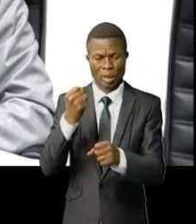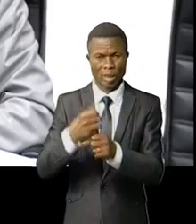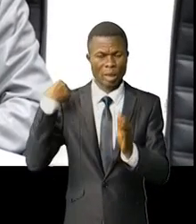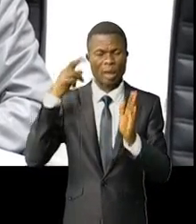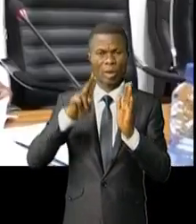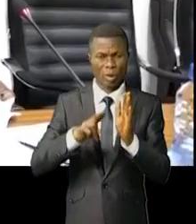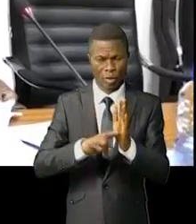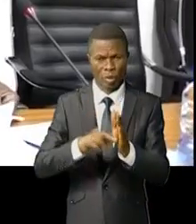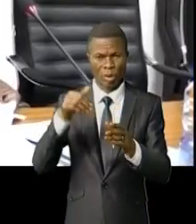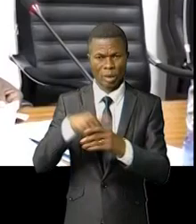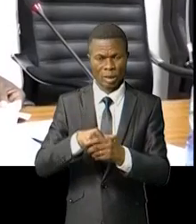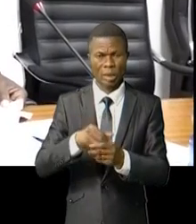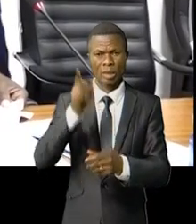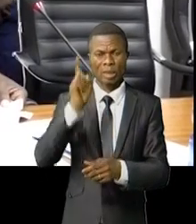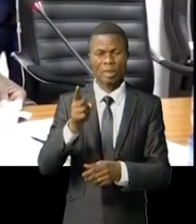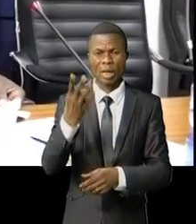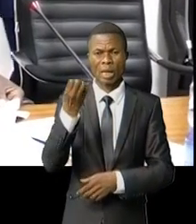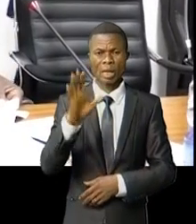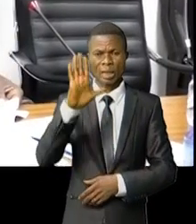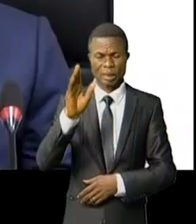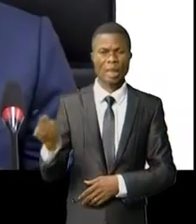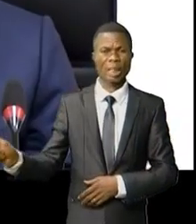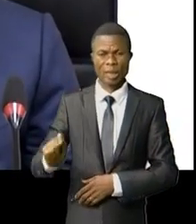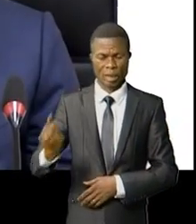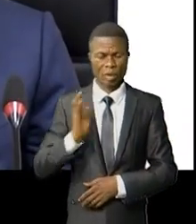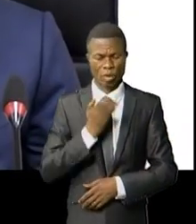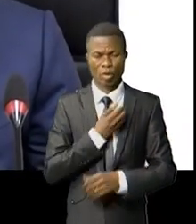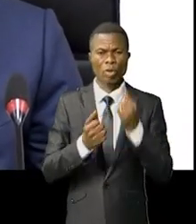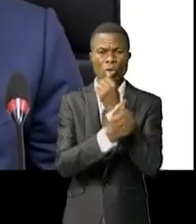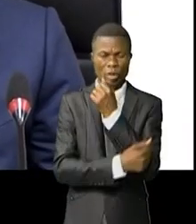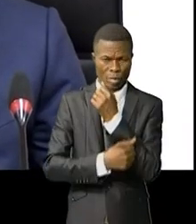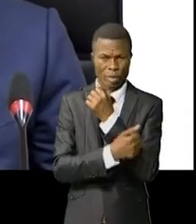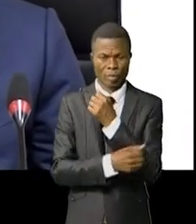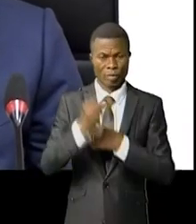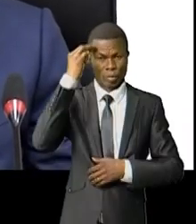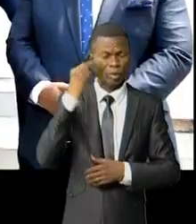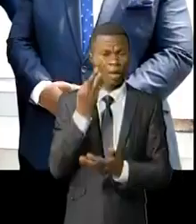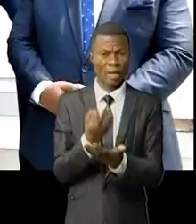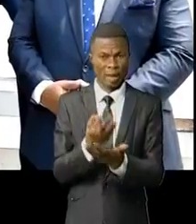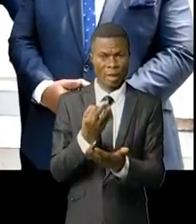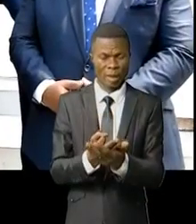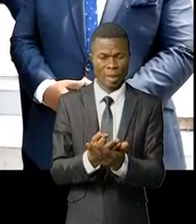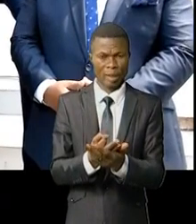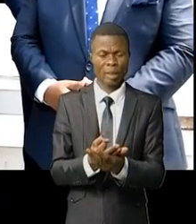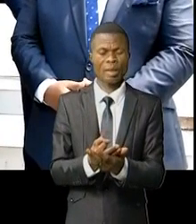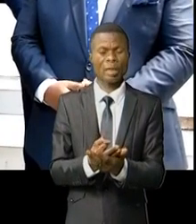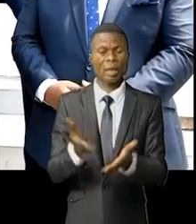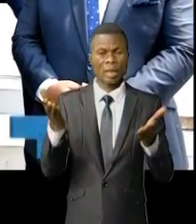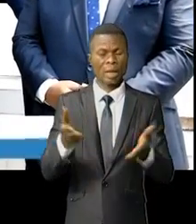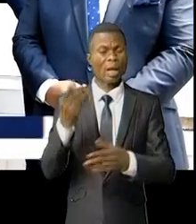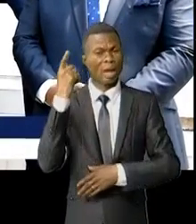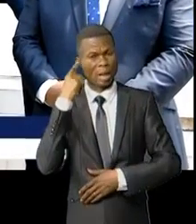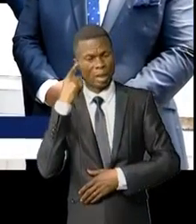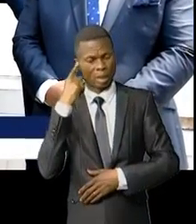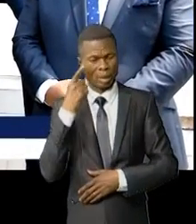gouvernement dans 145 territoires de la République démocratique du Congo. Le ministre des Finances a été instruit de disponibiliser